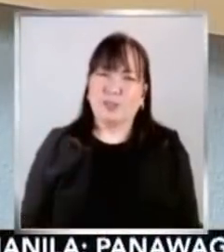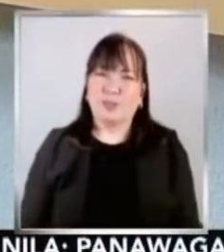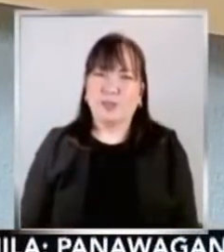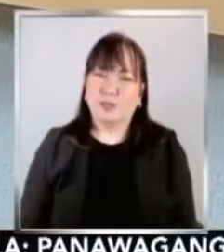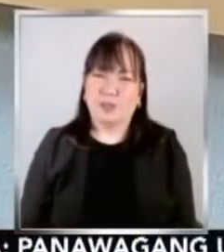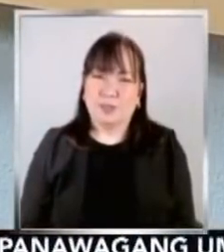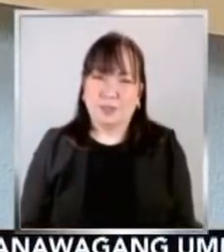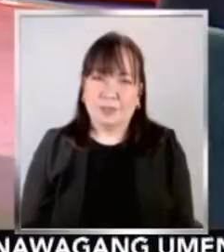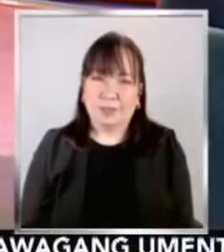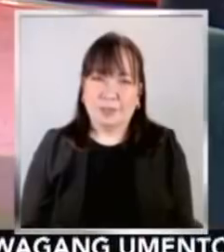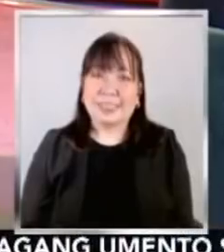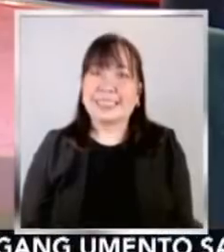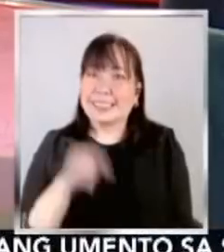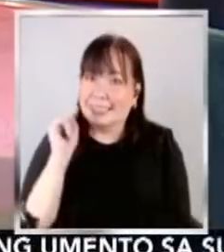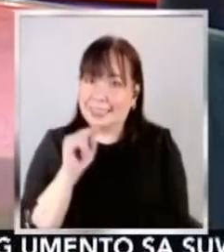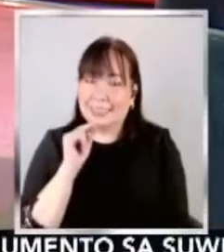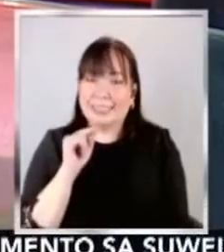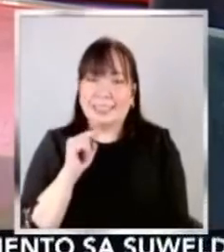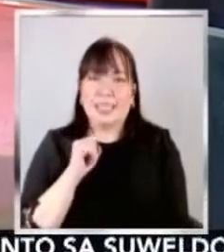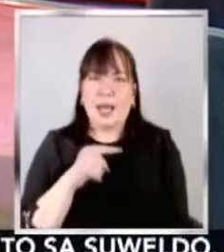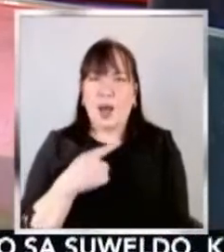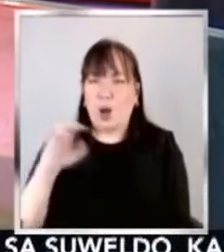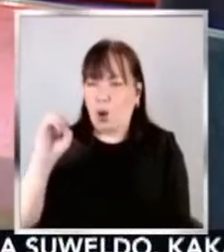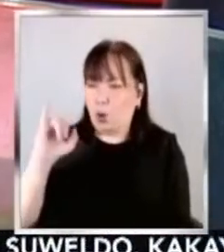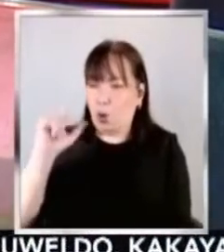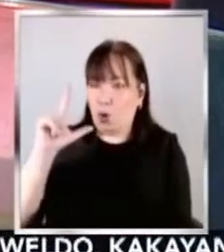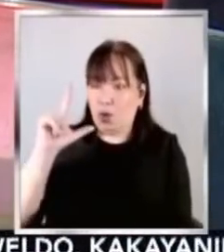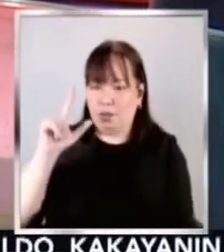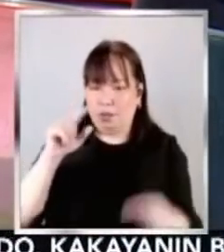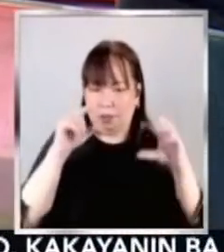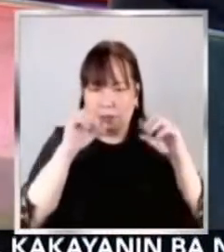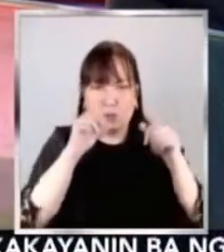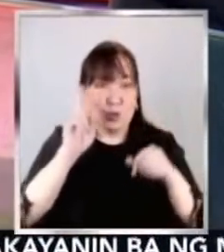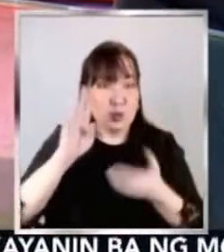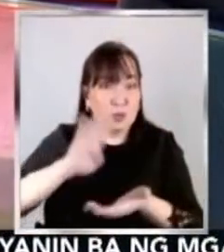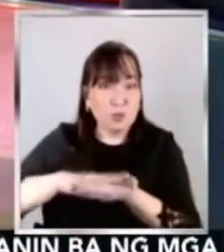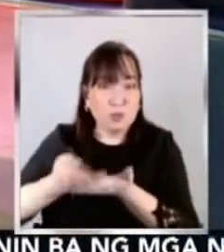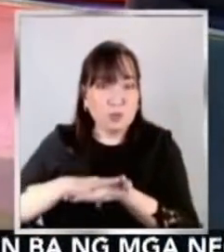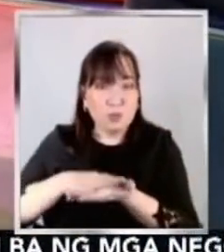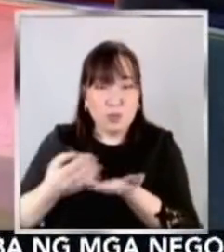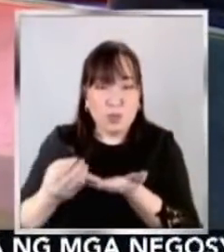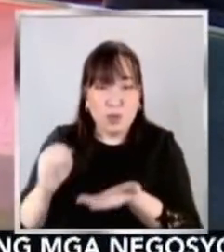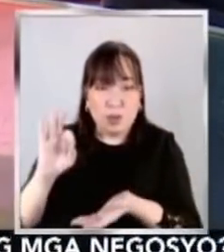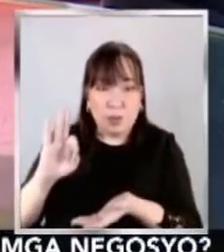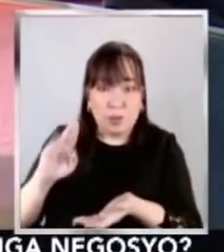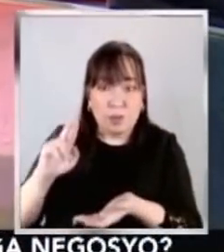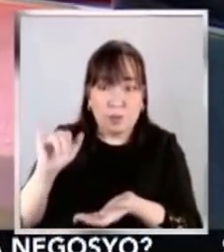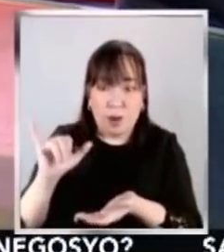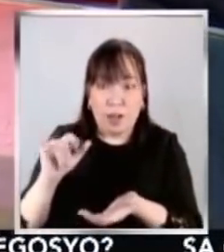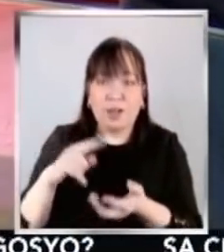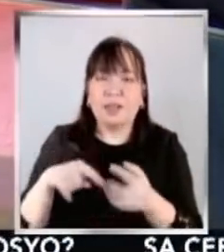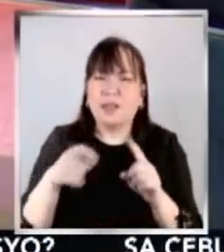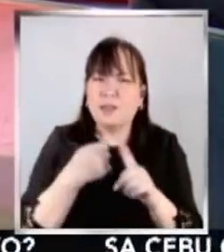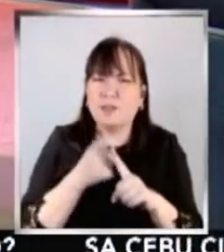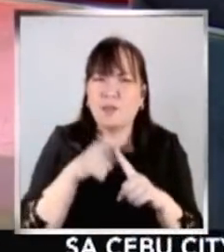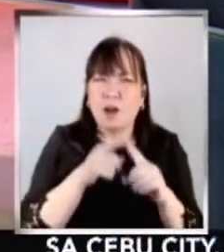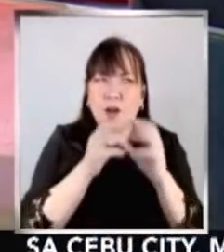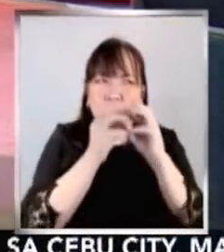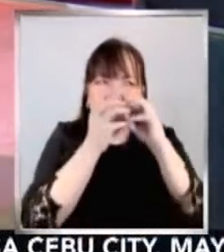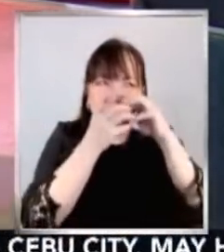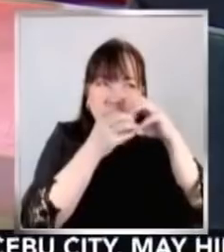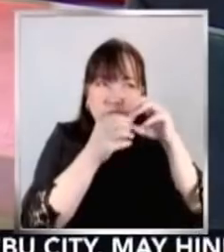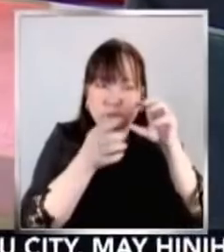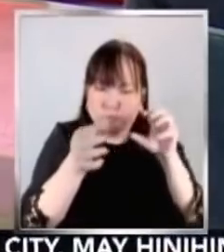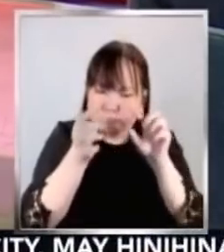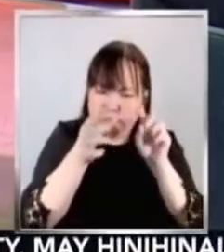Ito naman ang palm oil na ginagamit din sa pagpiprito. Na-e-extract ito mula sa kernel at pulp ng bunga ng isang species ng